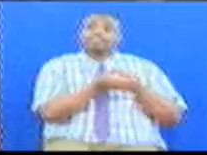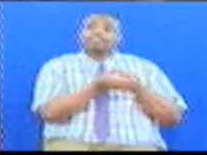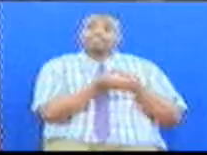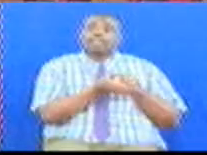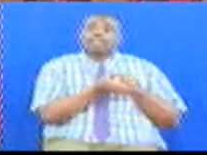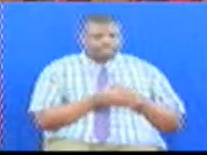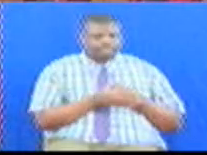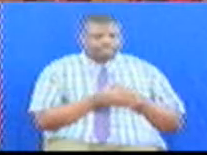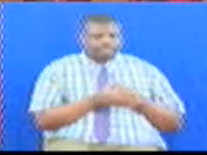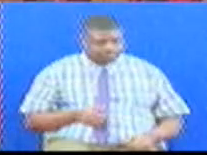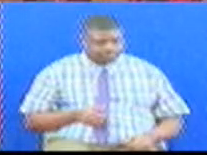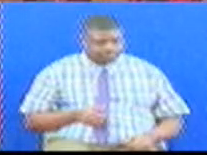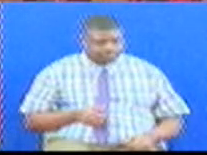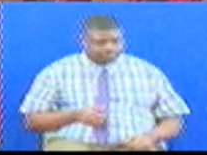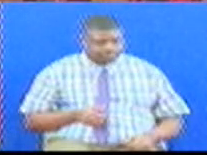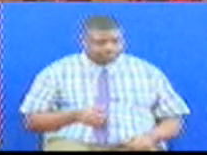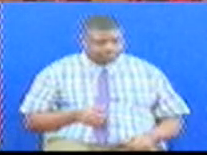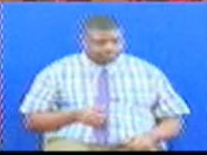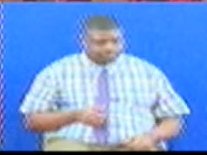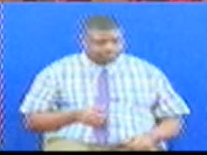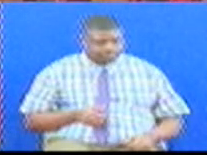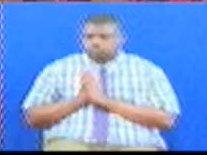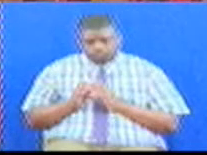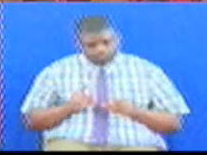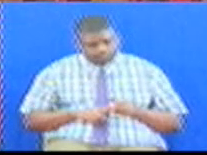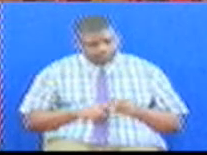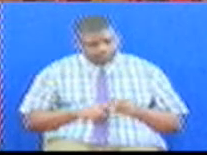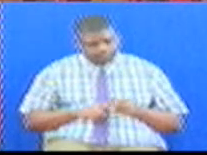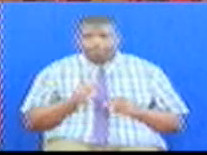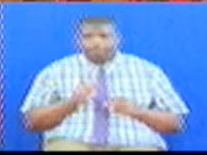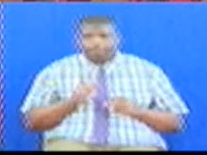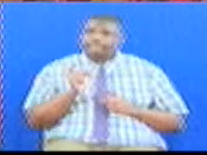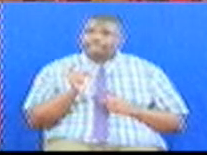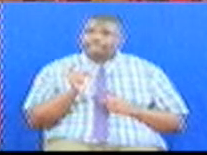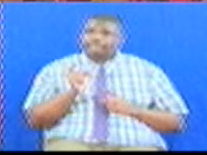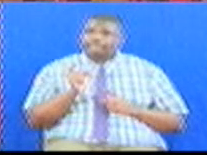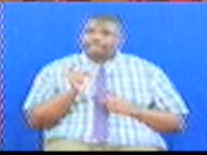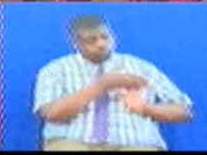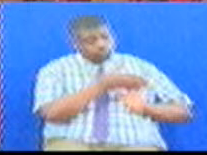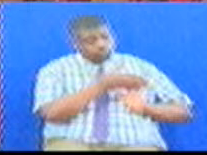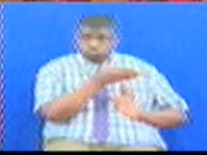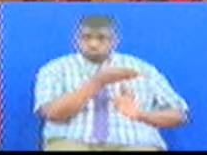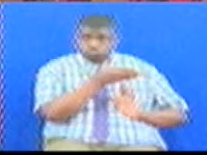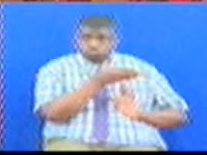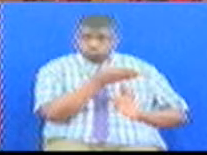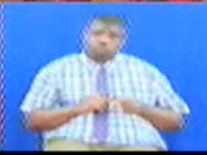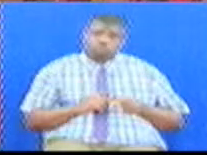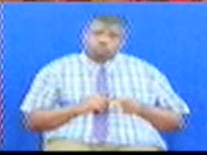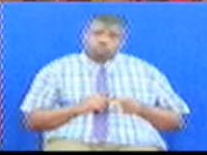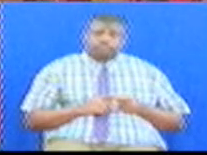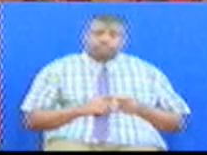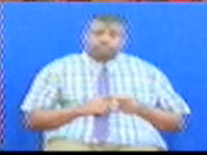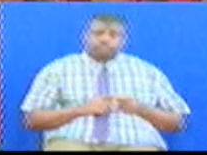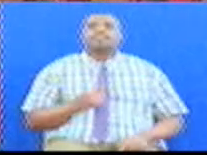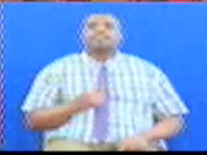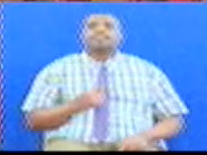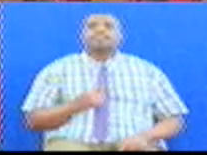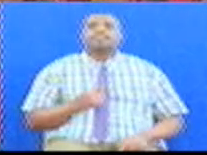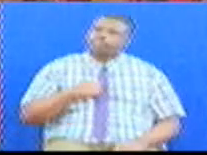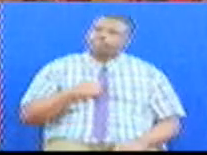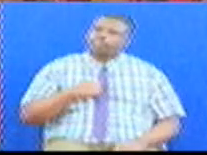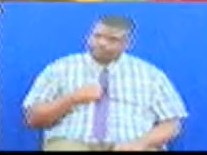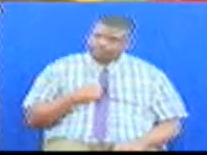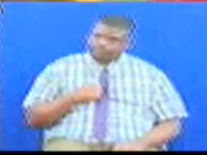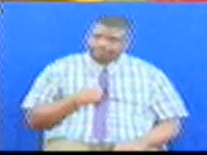nakushukuru sana. Kwanza nianze na maneno ya utangulizi Mimi ni